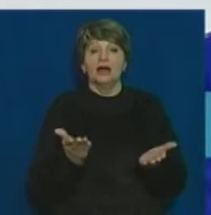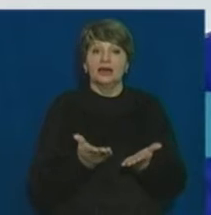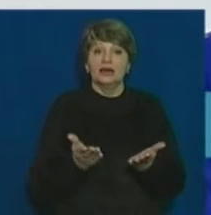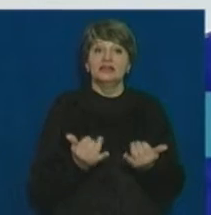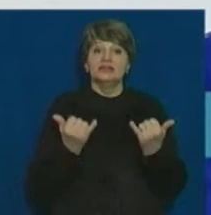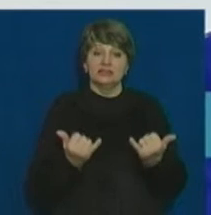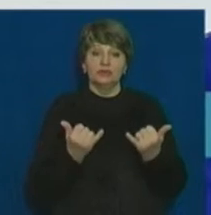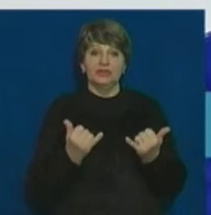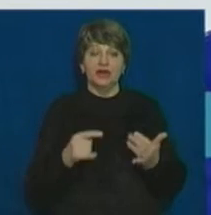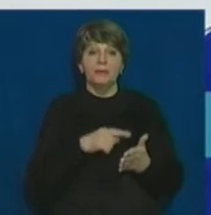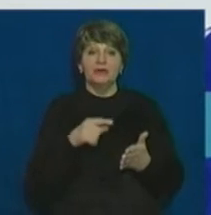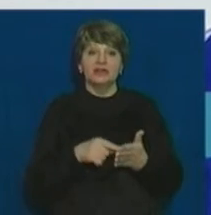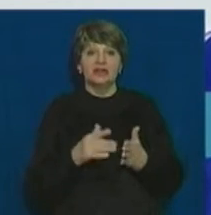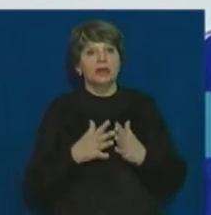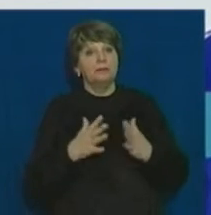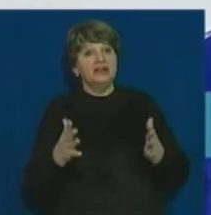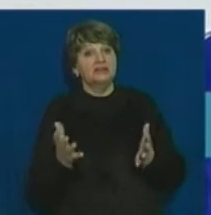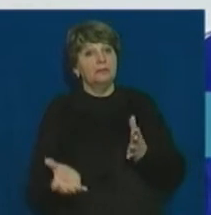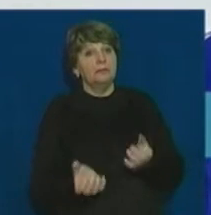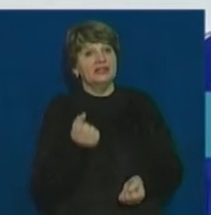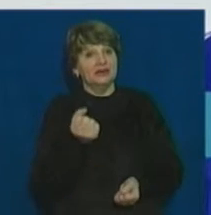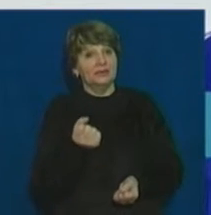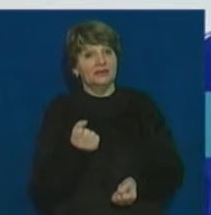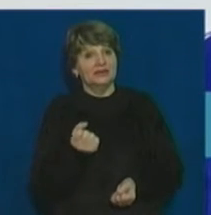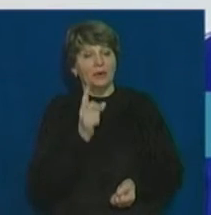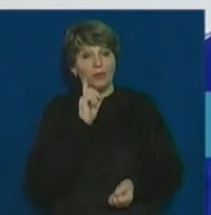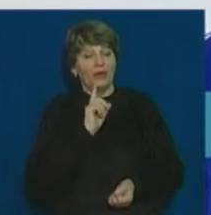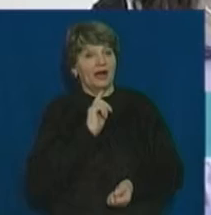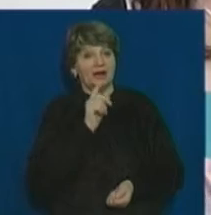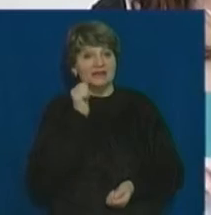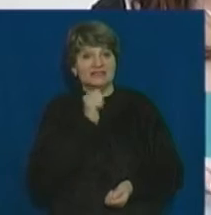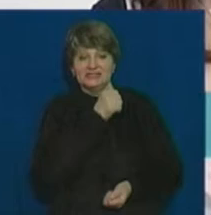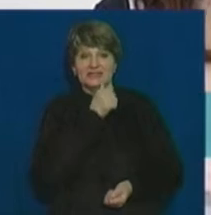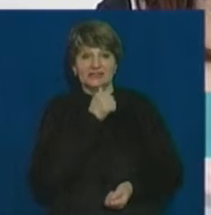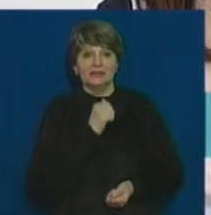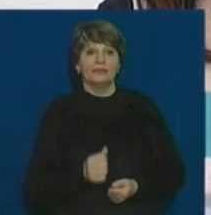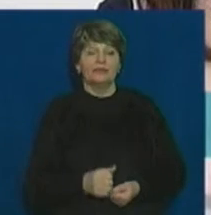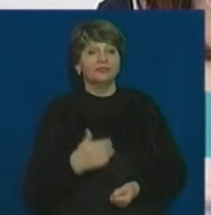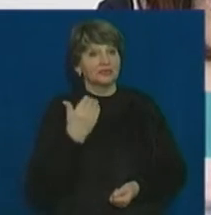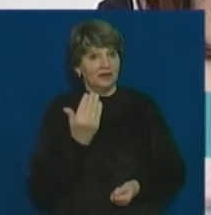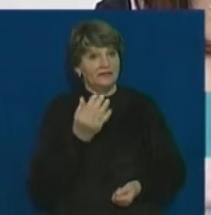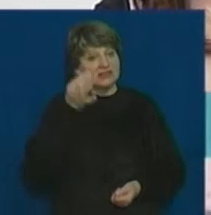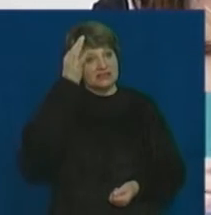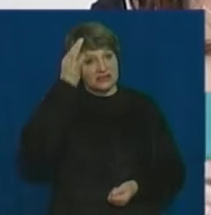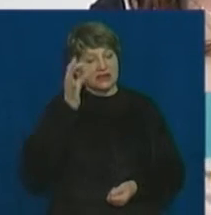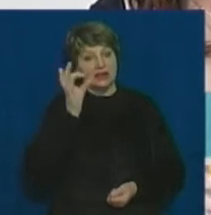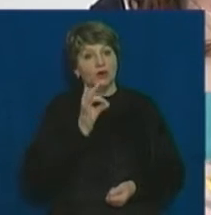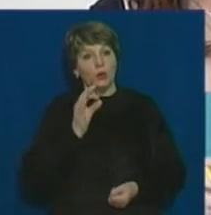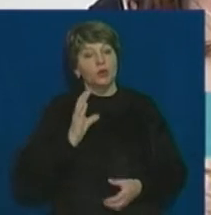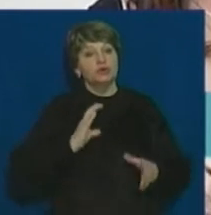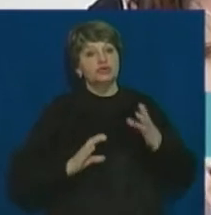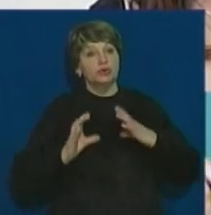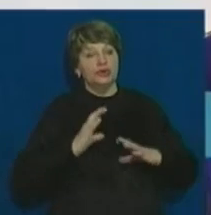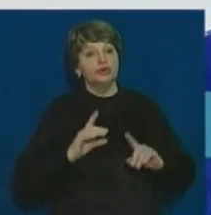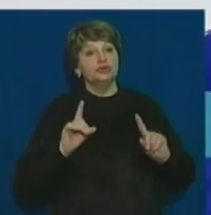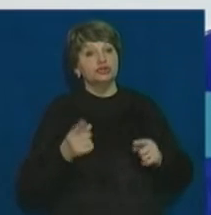сьогодні питання більш підтримане, тому що якби ще триває консультація. А от ви згадали про студентів-соціологів. Чому саме їх обрали